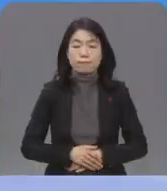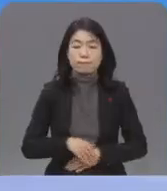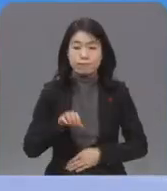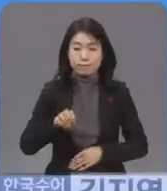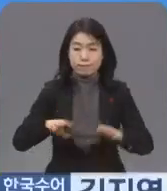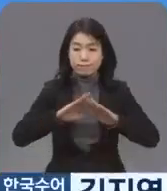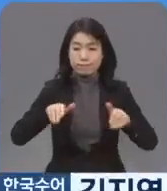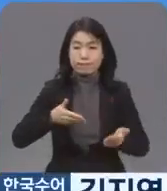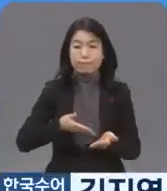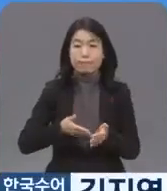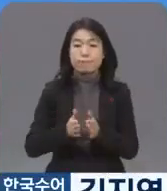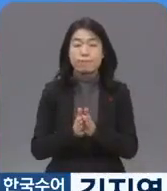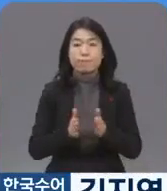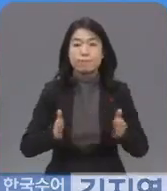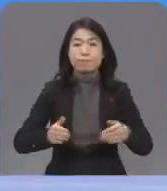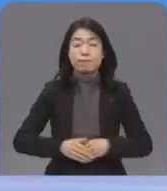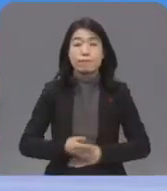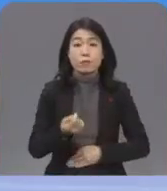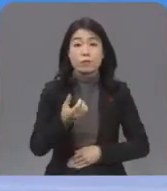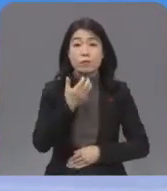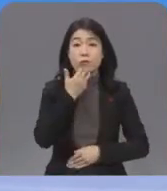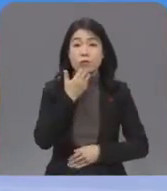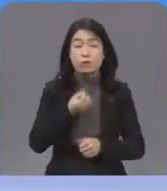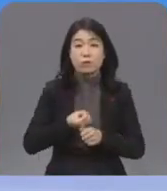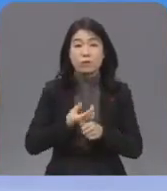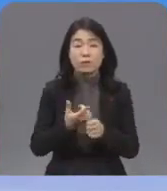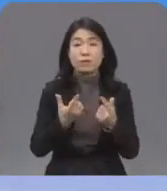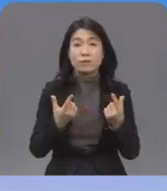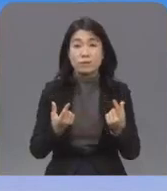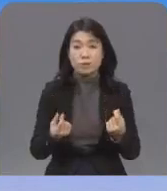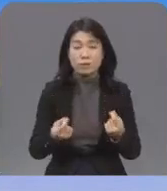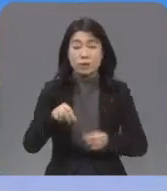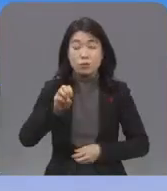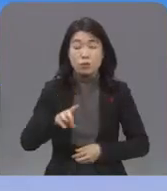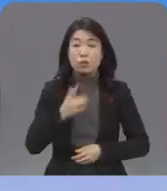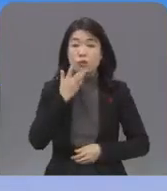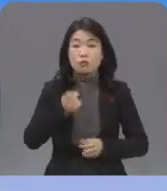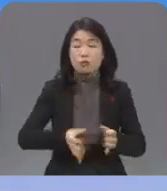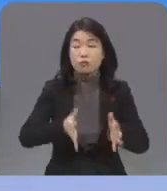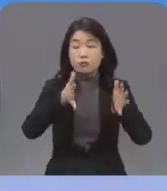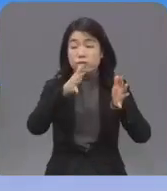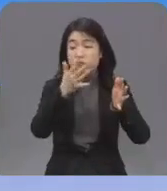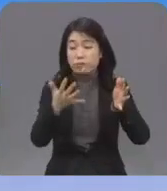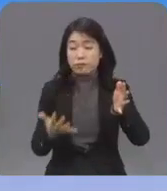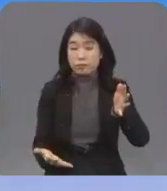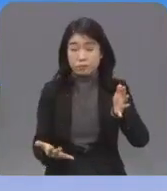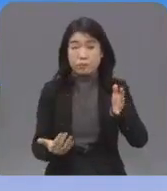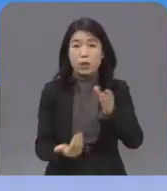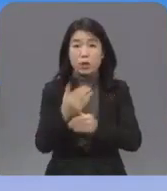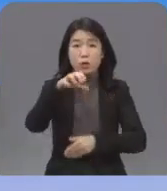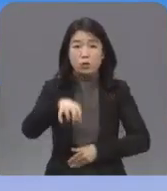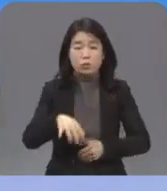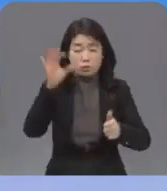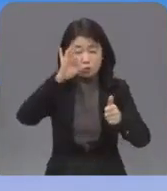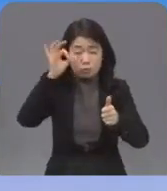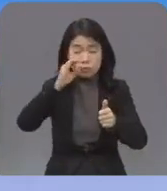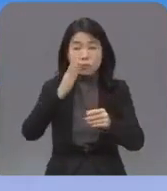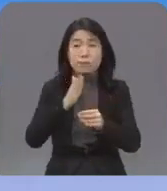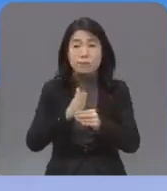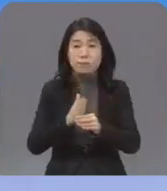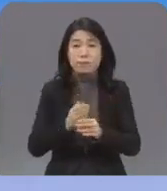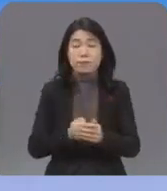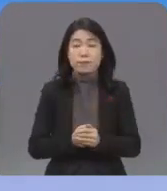계속해서 광주 전남권 뉴스입니다. 앞서 서울에서 전해드린 것처럼 광주 화정 아이파크 붕괴 사고 현장에서 수색이 이어지고